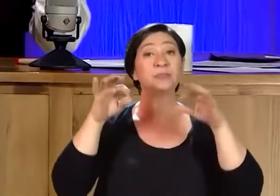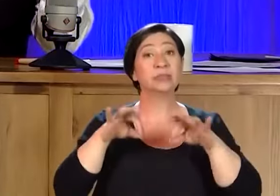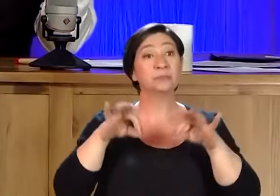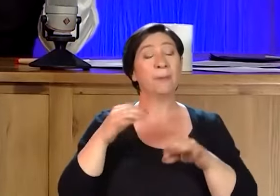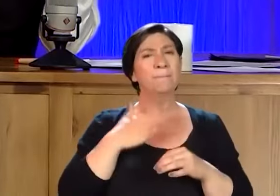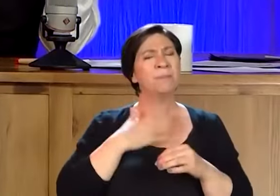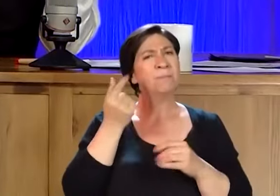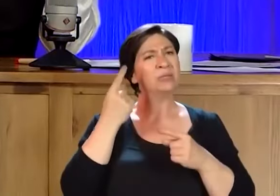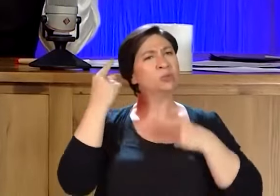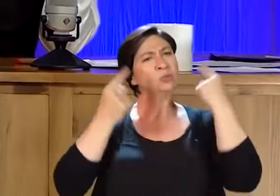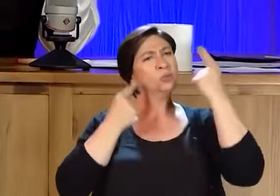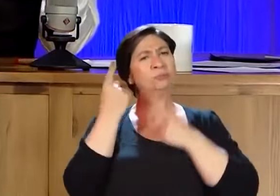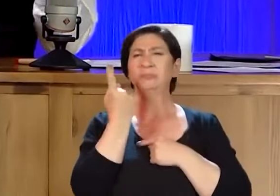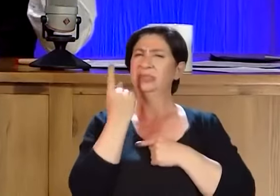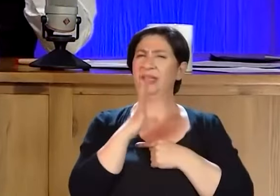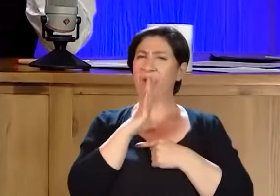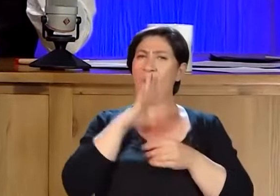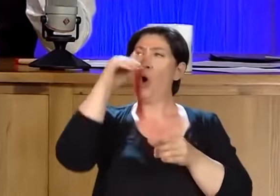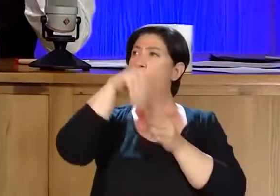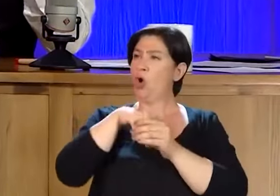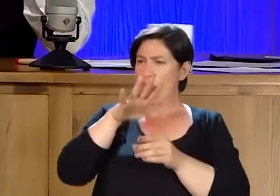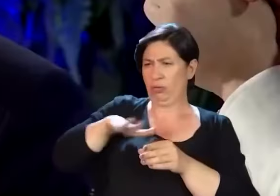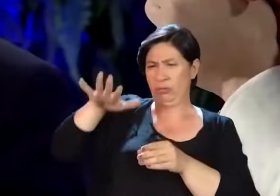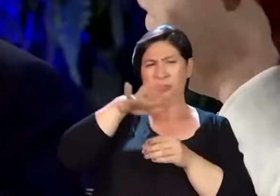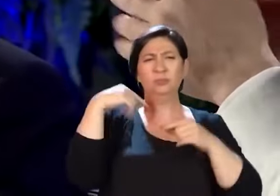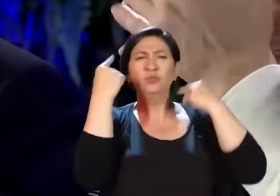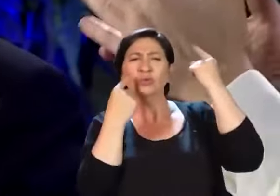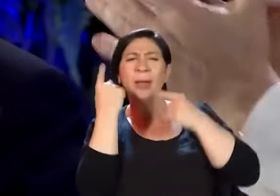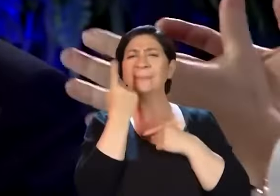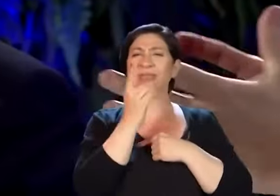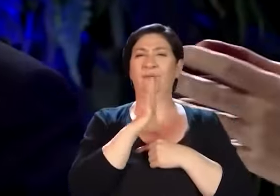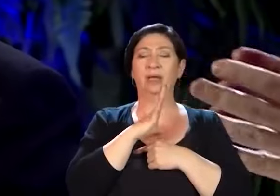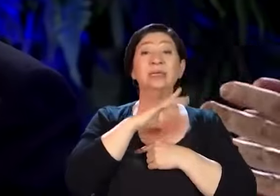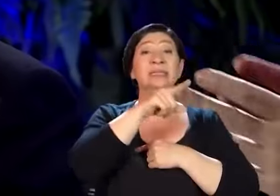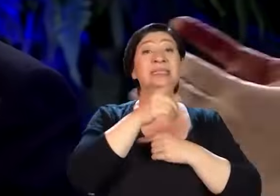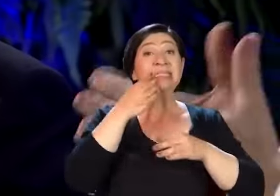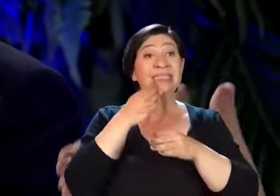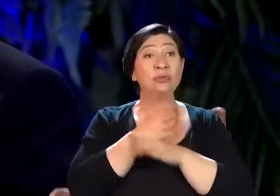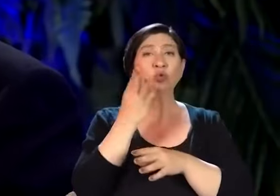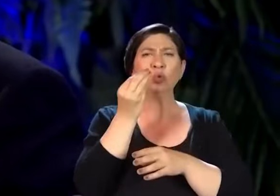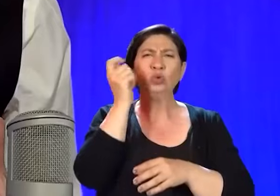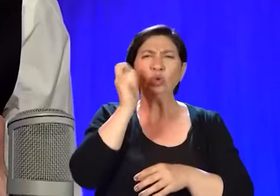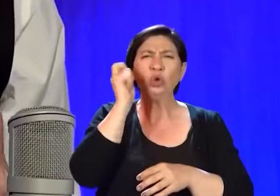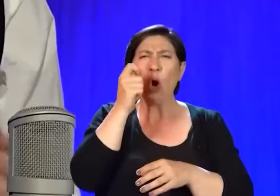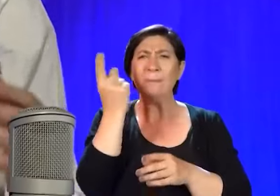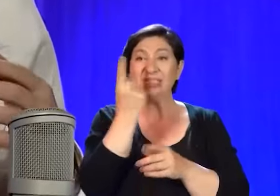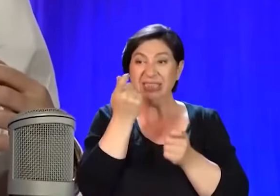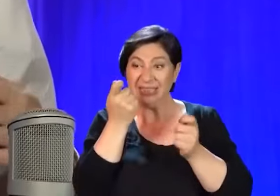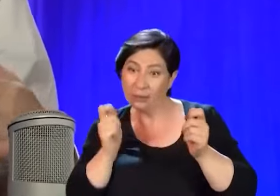beni düşündüren bir şey var. Size oy verenleri düşündüren bir şey var. Siz bir kere çok zor bir işin altından